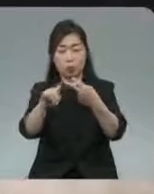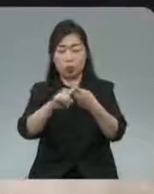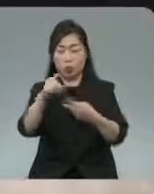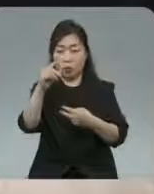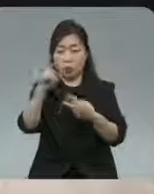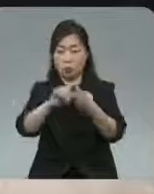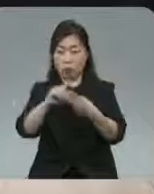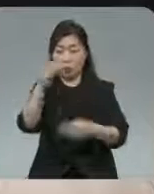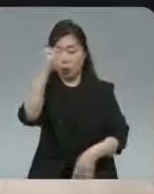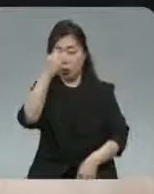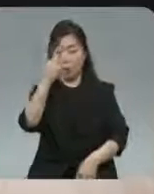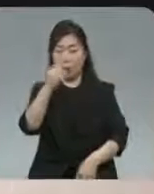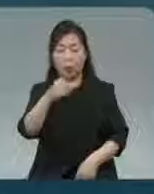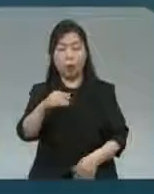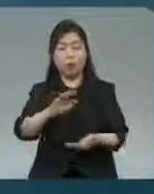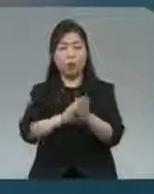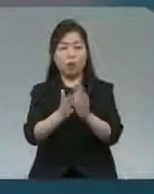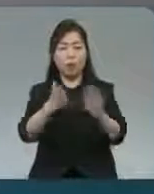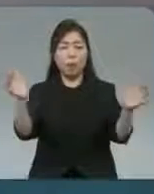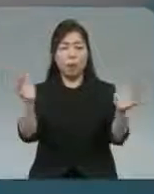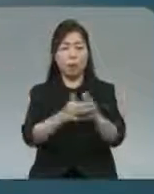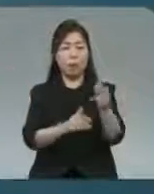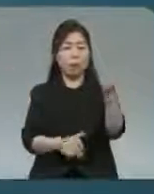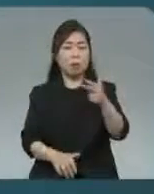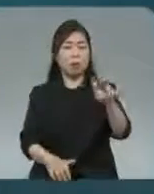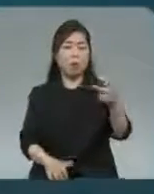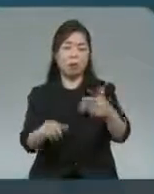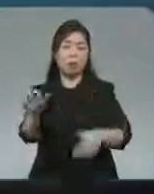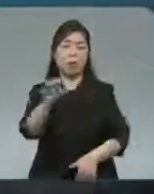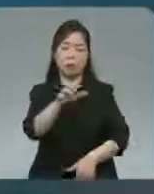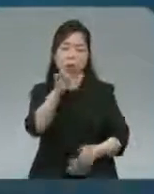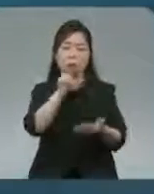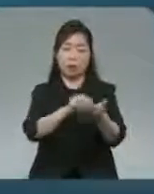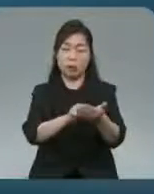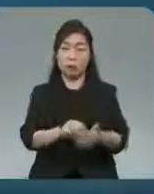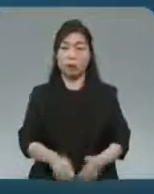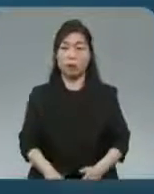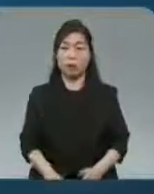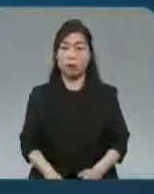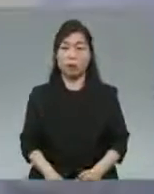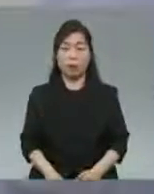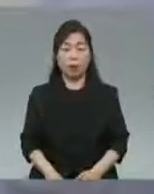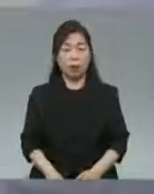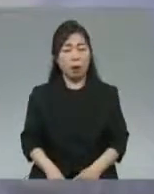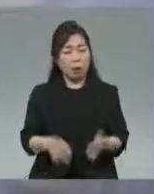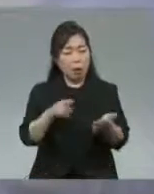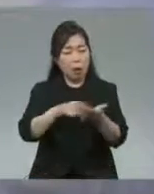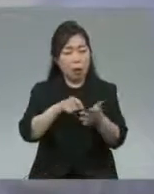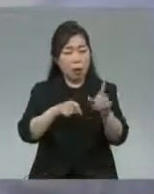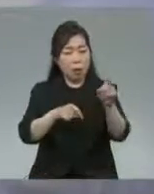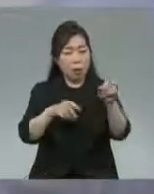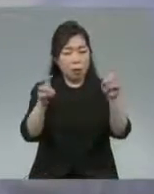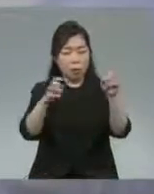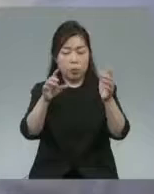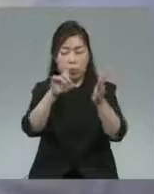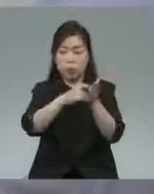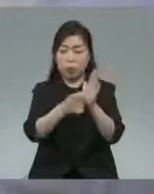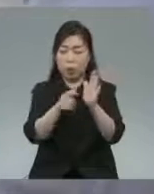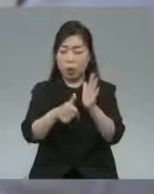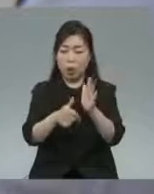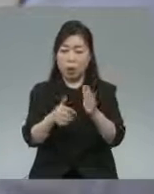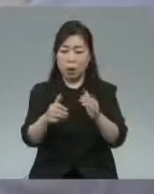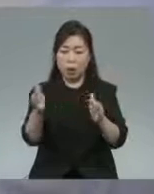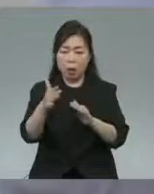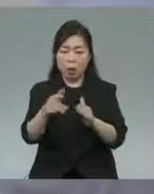sekuritas kebingungan dan para siswa yang menjalani pembelajaran online dirumah juga terganggu jumlah TK SD SMP